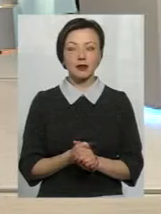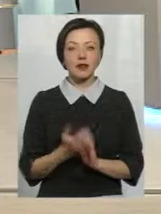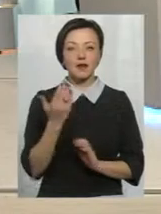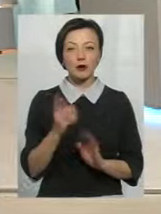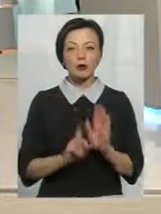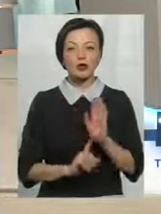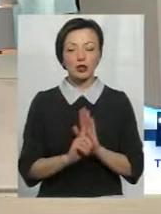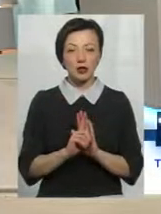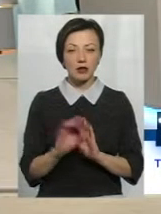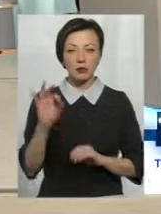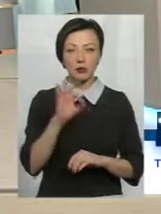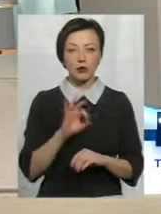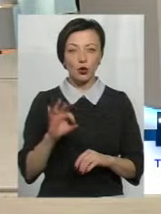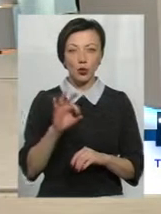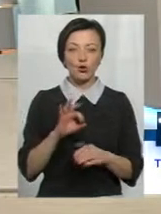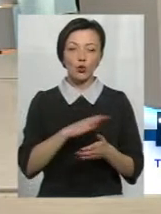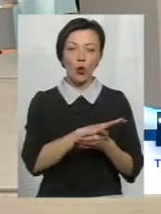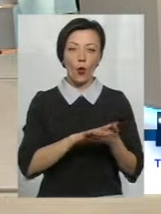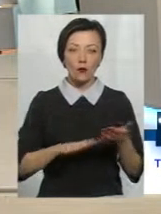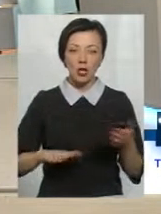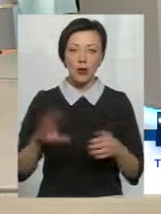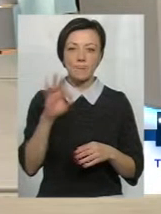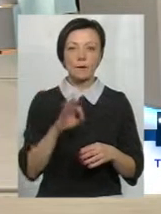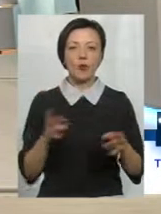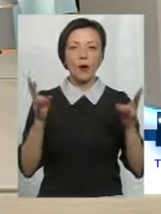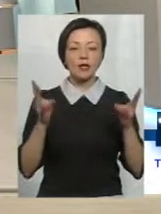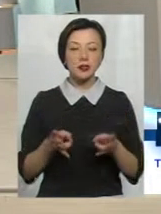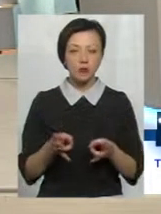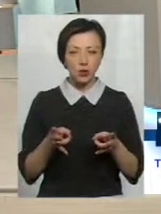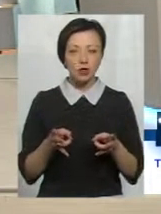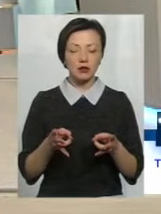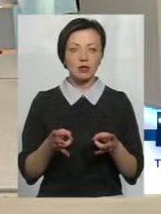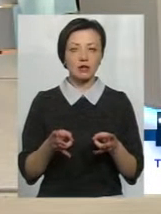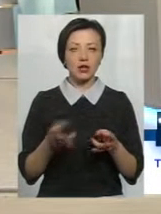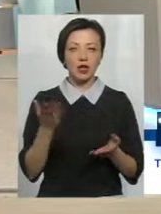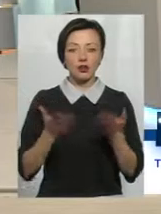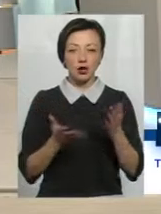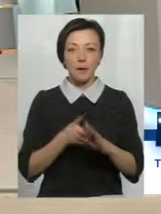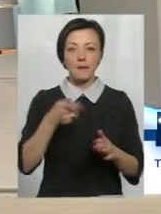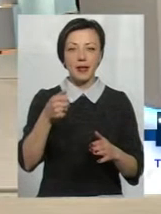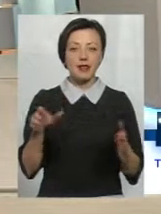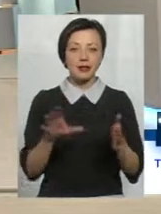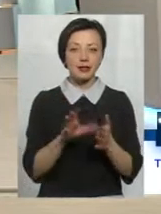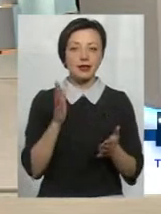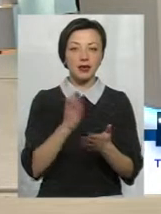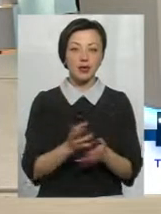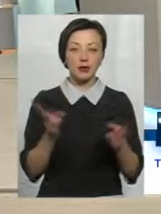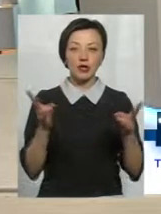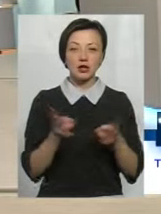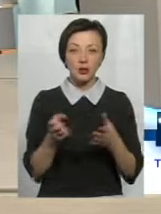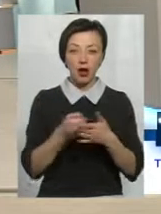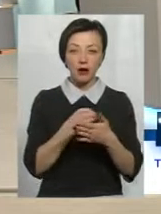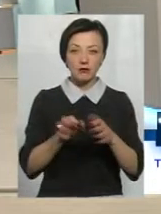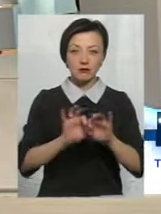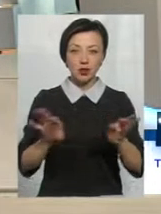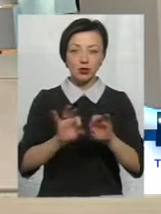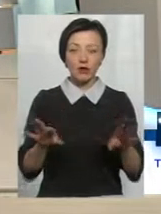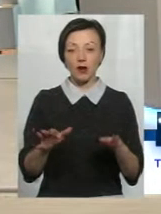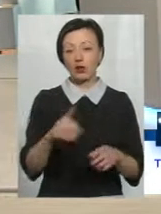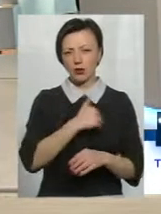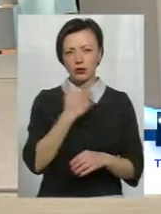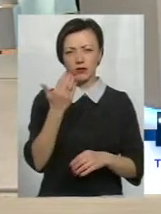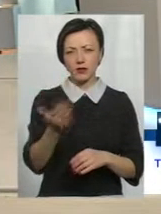таки продовження, про те, що потрібно, якщо вже петиція в нас є, її потрібно просувати. А от